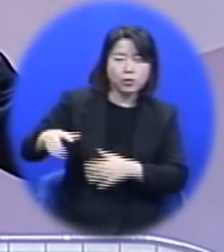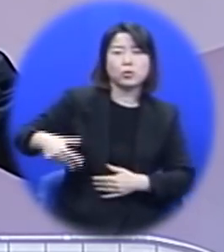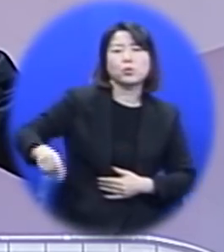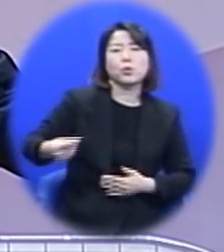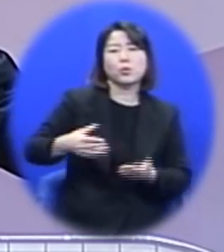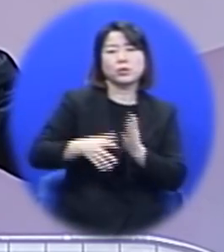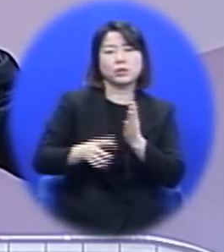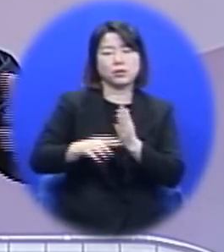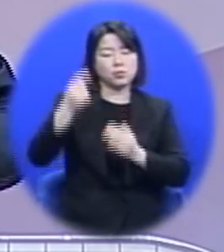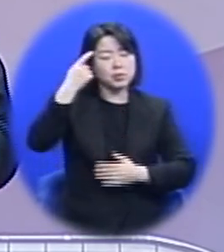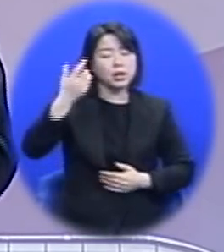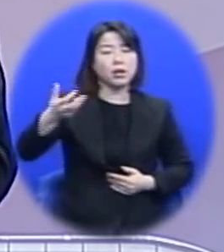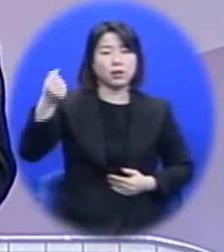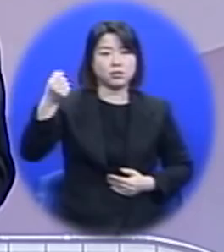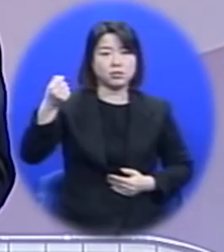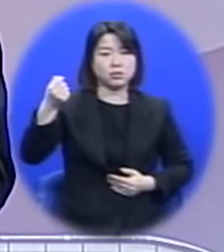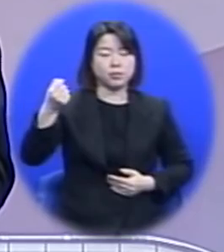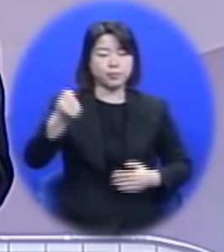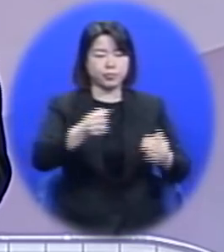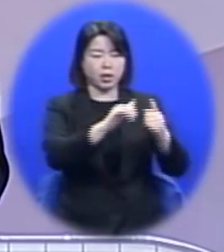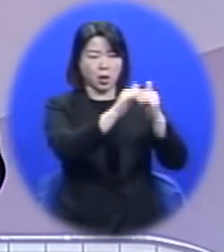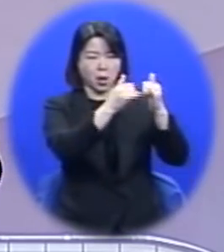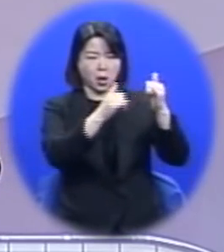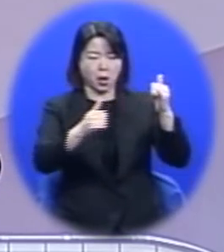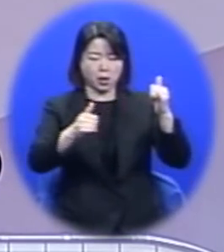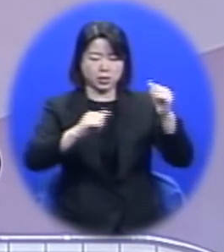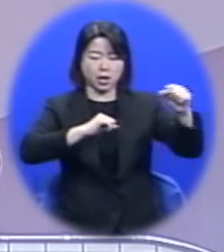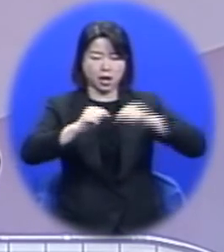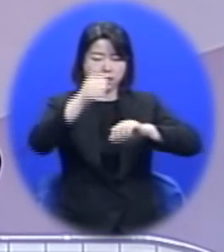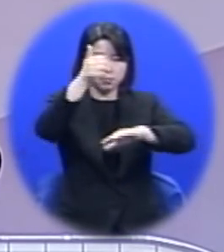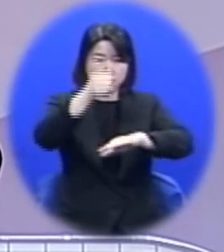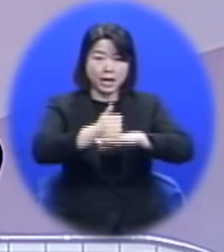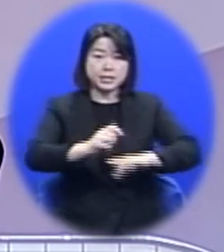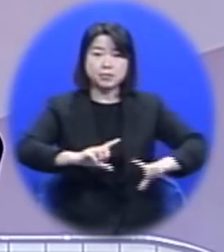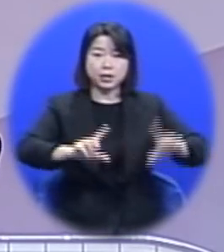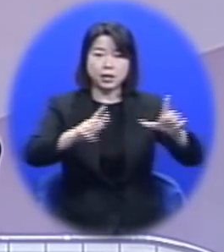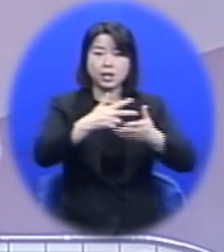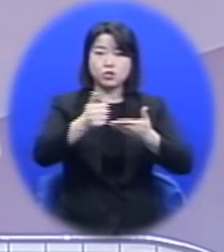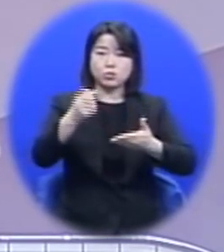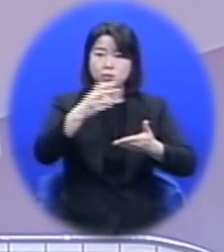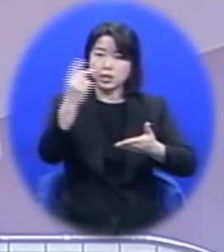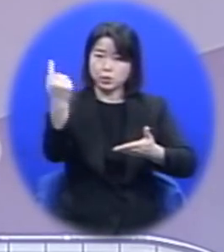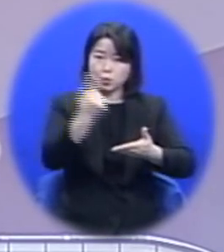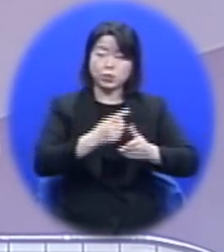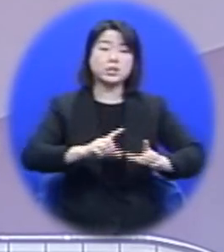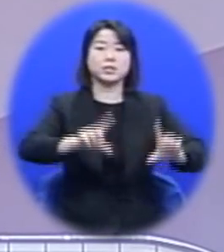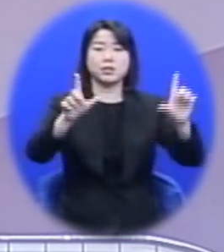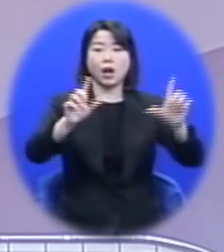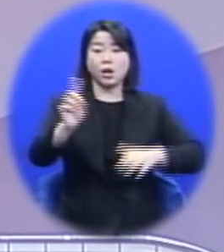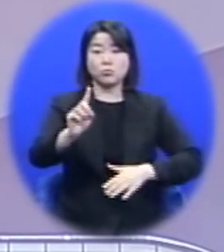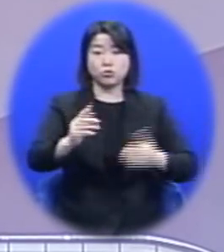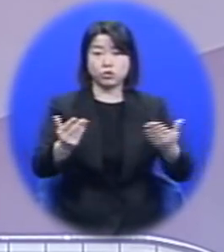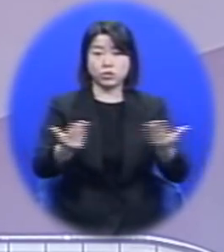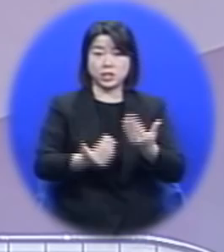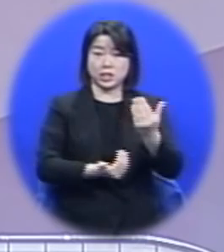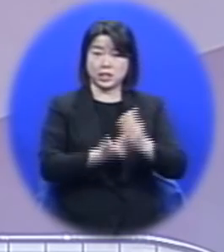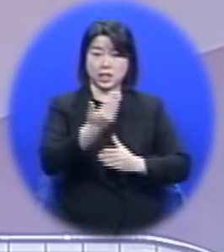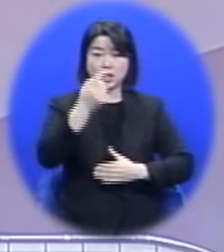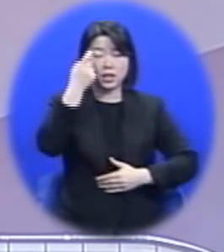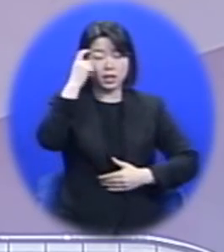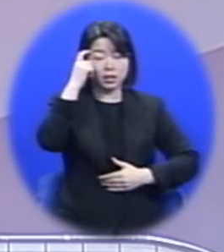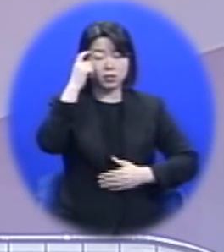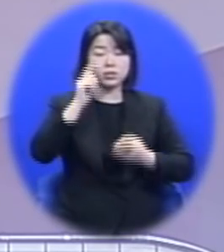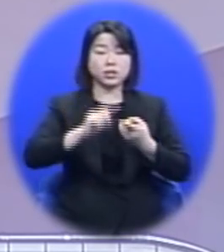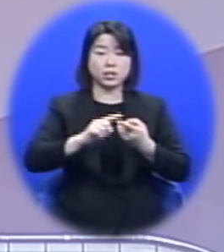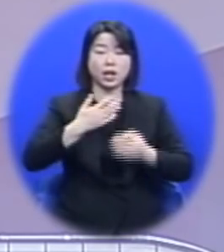여겨졌어요. 역사의 마지막 날, 우리 주님의 재림의 날, 어떤 일이 벌어질까? 그걸 알고 나니까